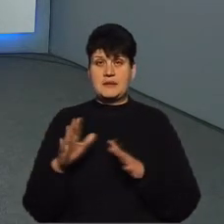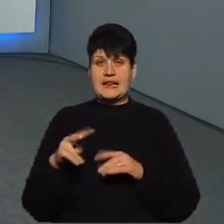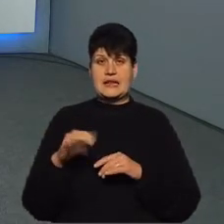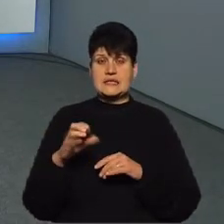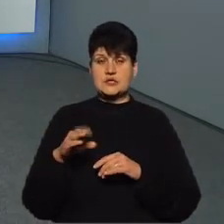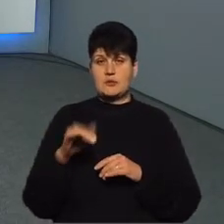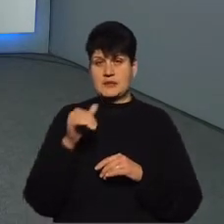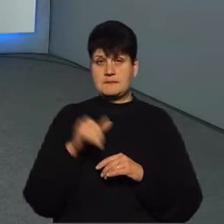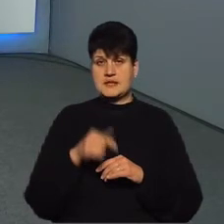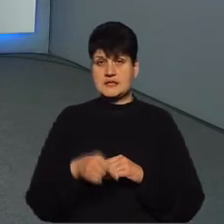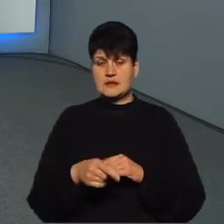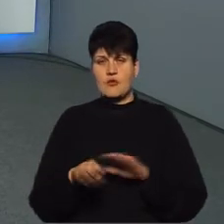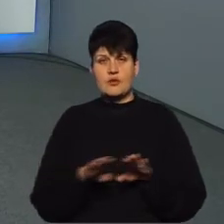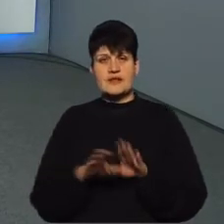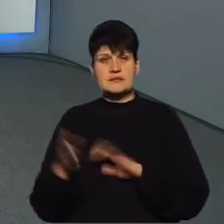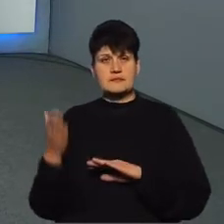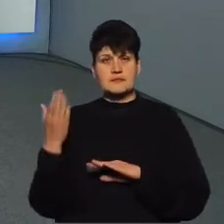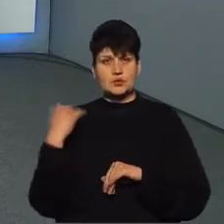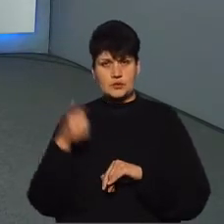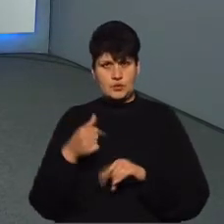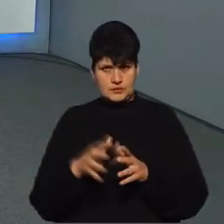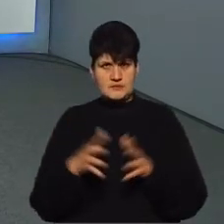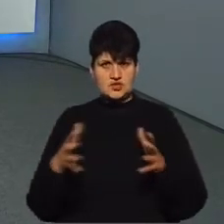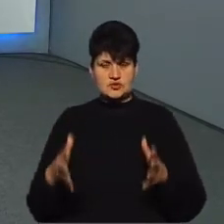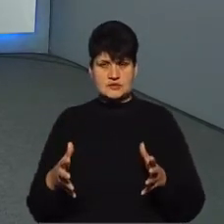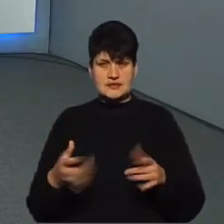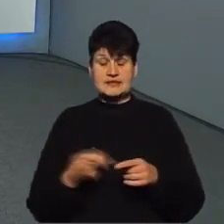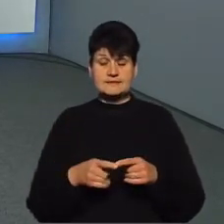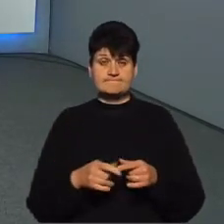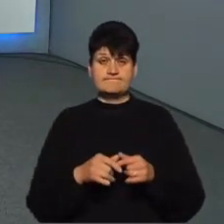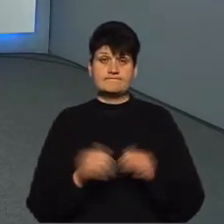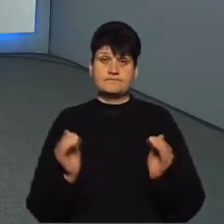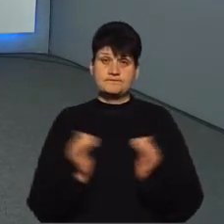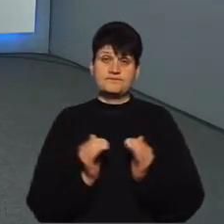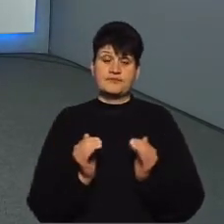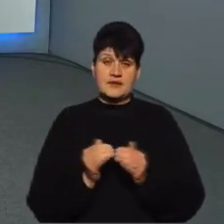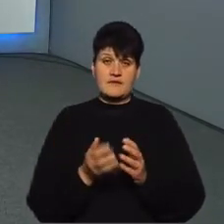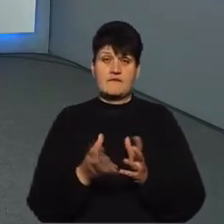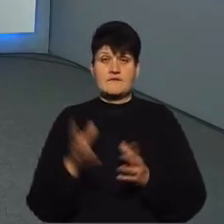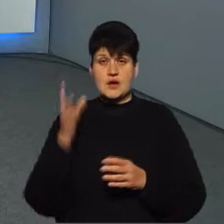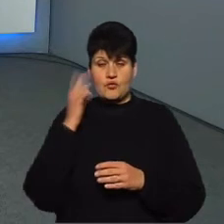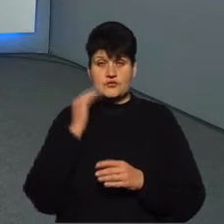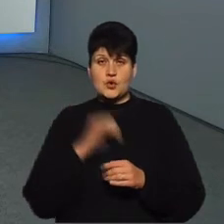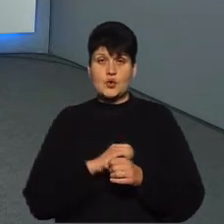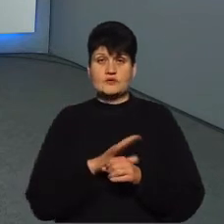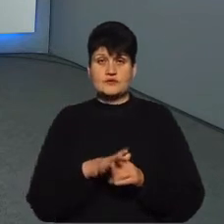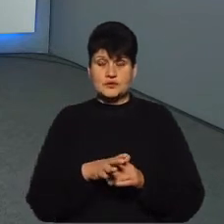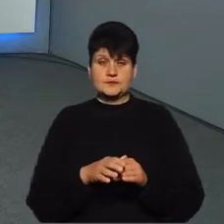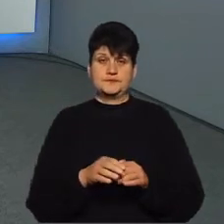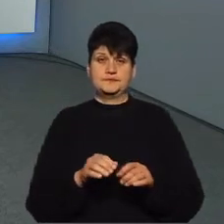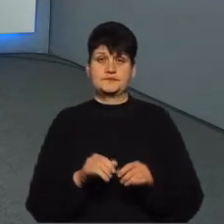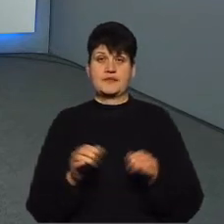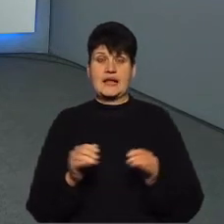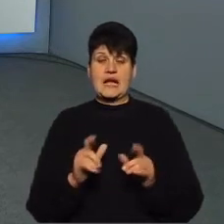з минулим роком, чи збільшується? Це все значно і значно менше, враховуючи коронавірусну епідемію і карантинні умови. На